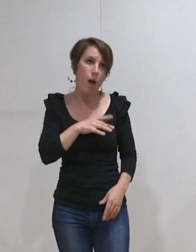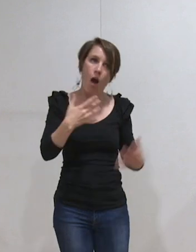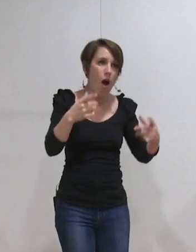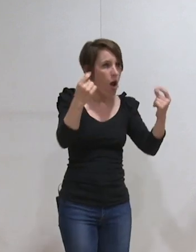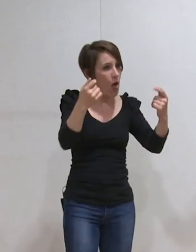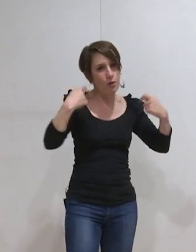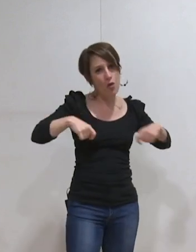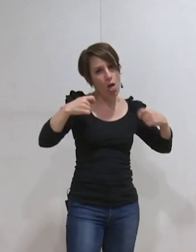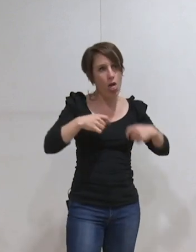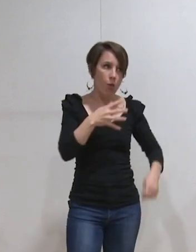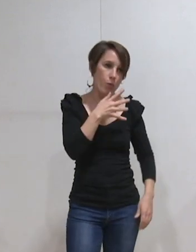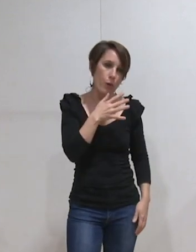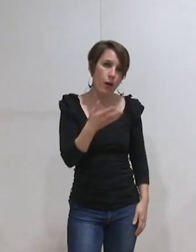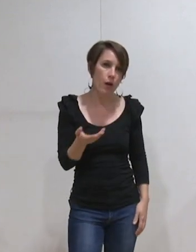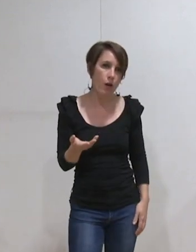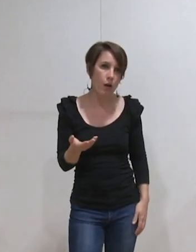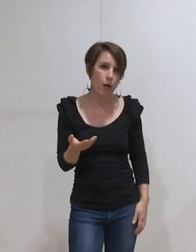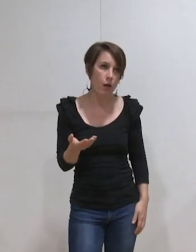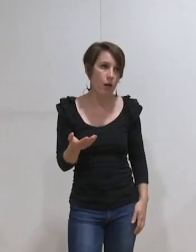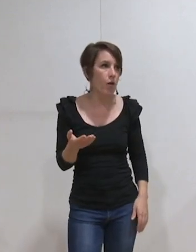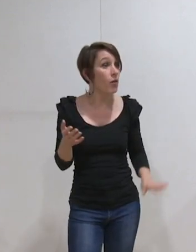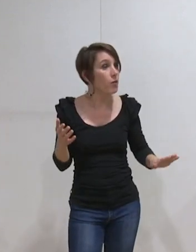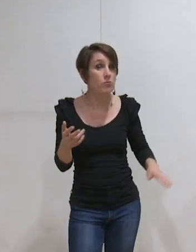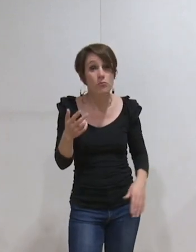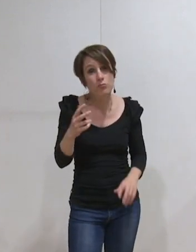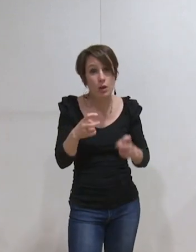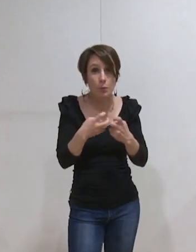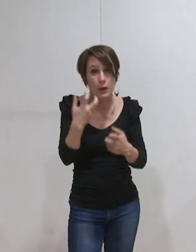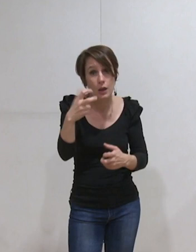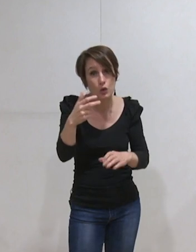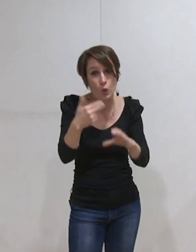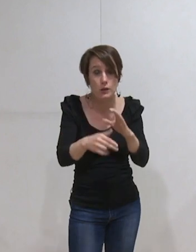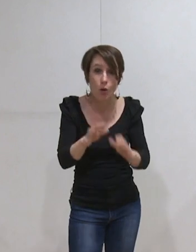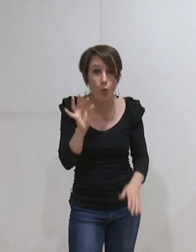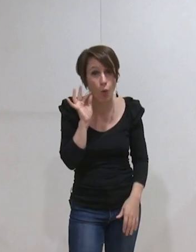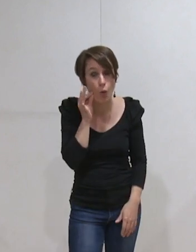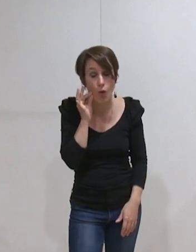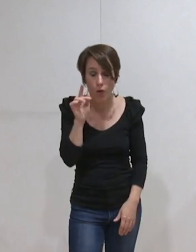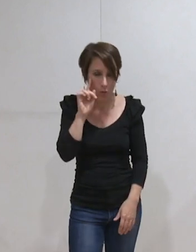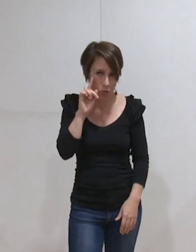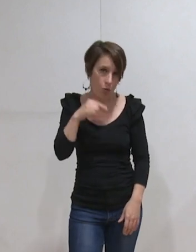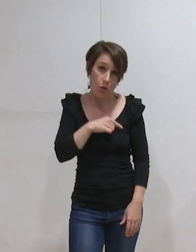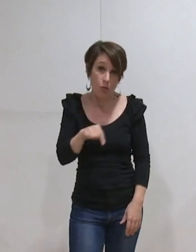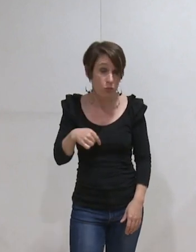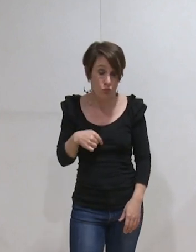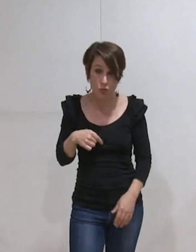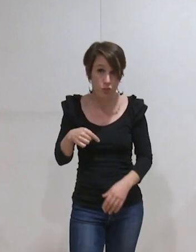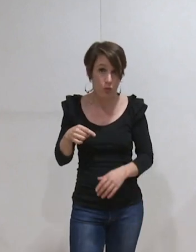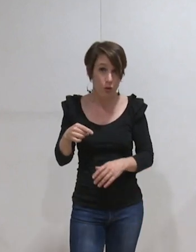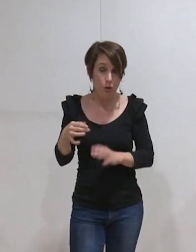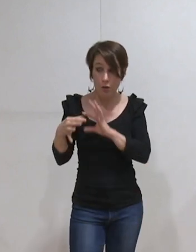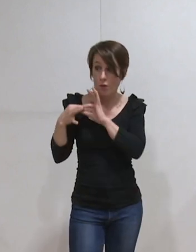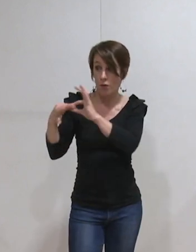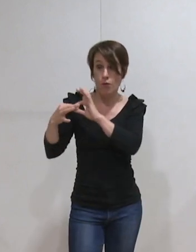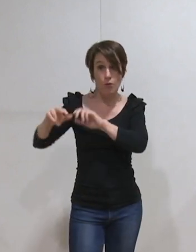c'est sûr 300 € sans doute puisque nous avons un marché puisque nous nous sommes